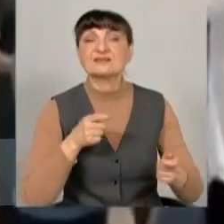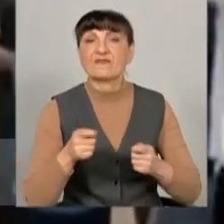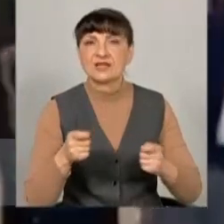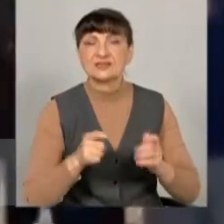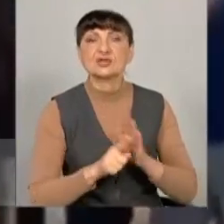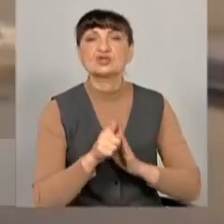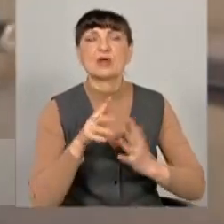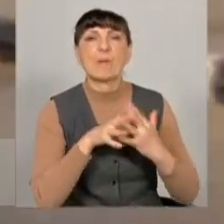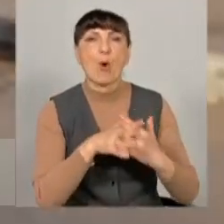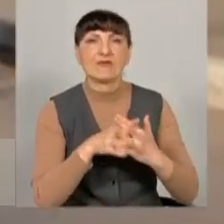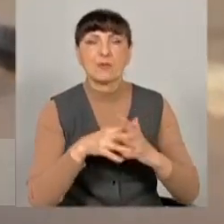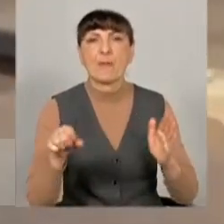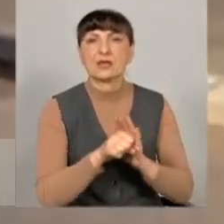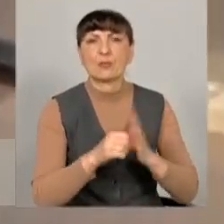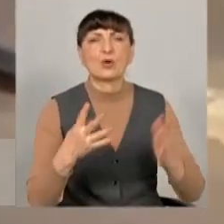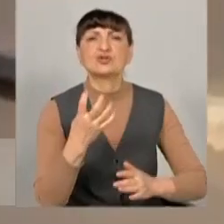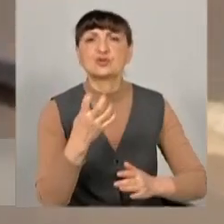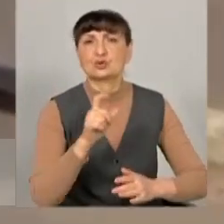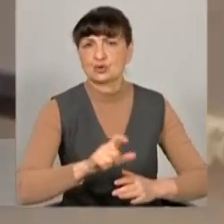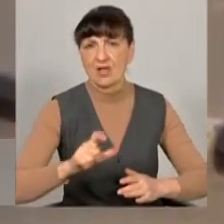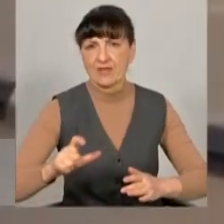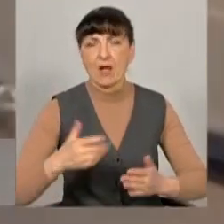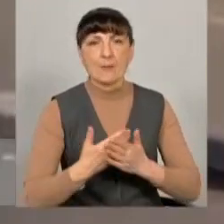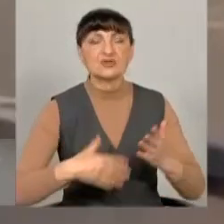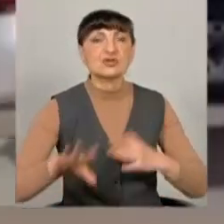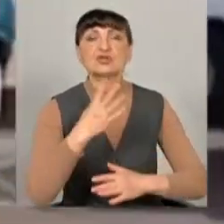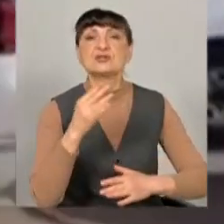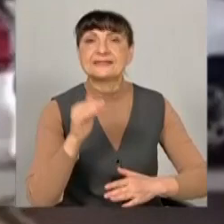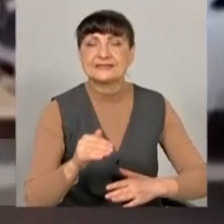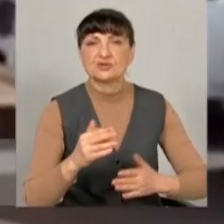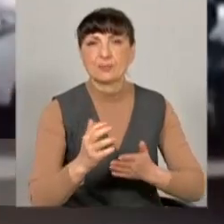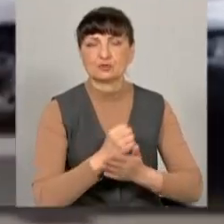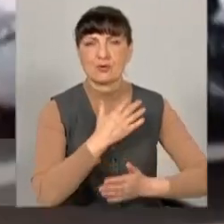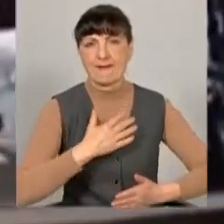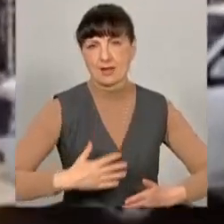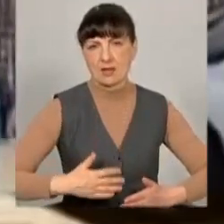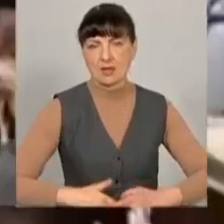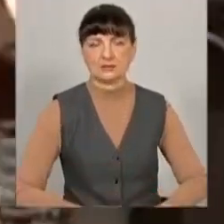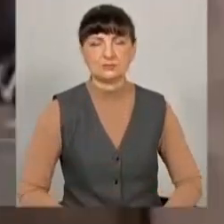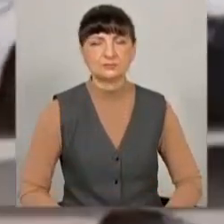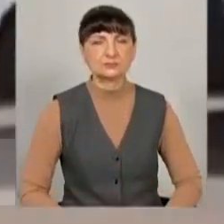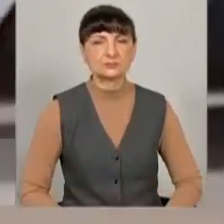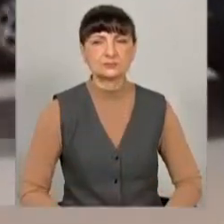с начала боевых действий погибло более 400 человек, почти 4000 получили ранения.